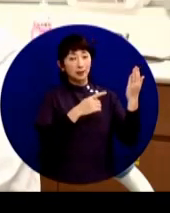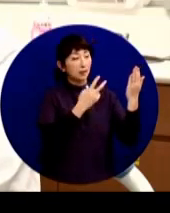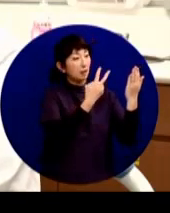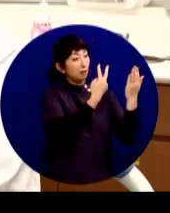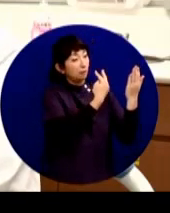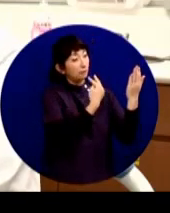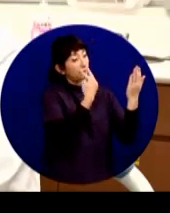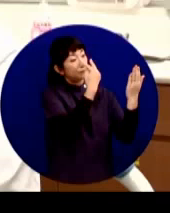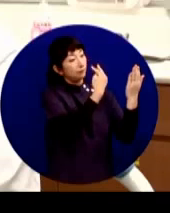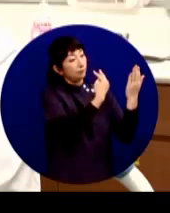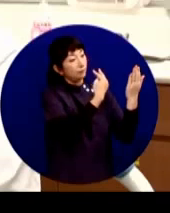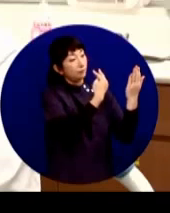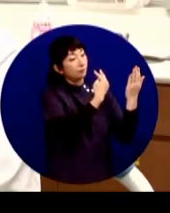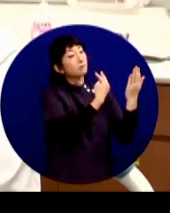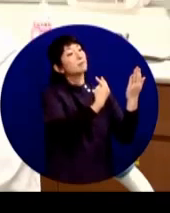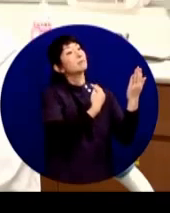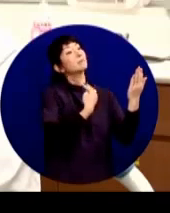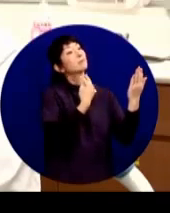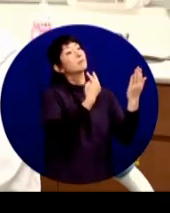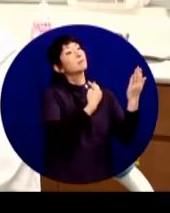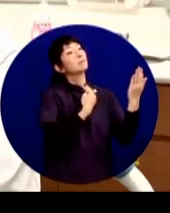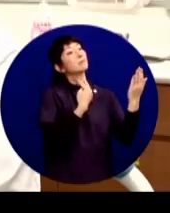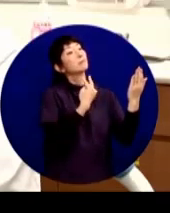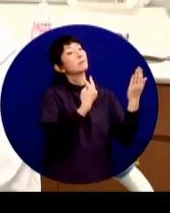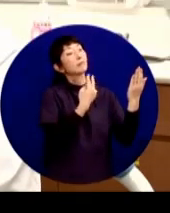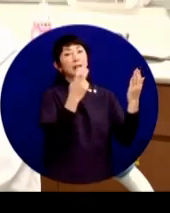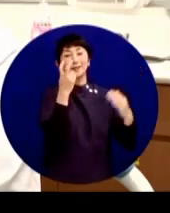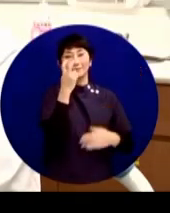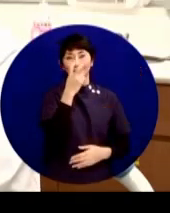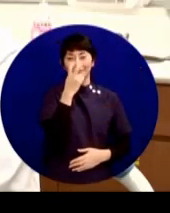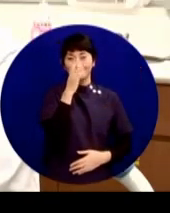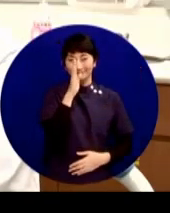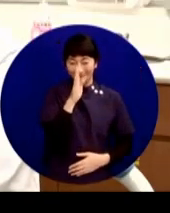なく、時には喉元が腫れてないかを気をつけ